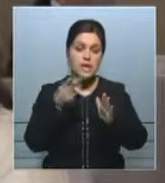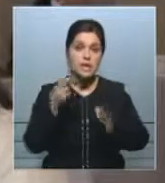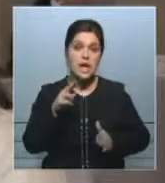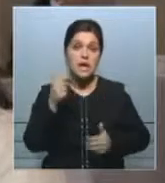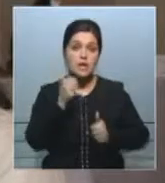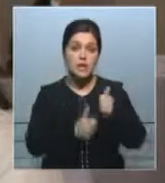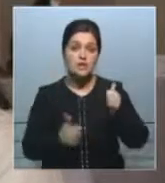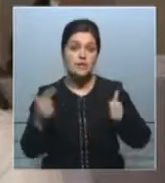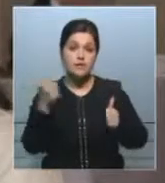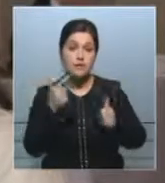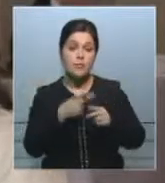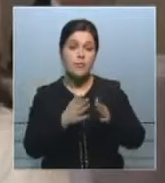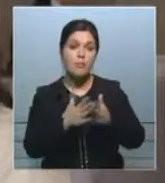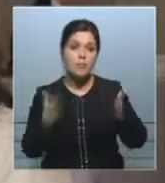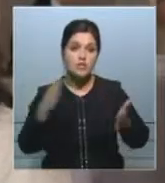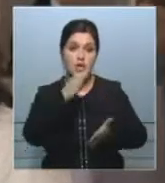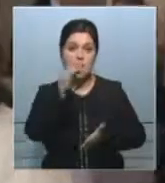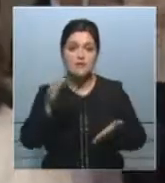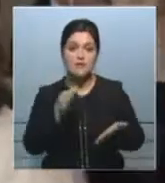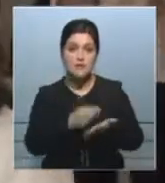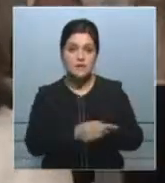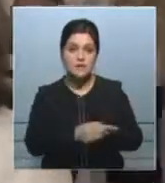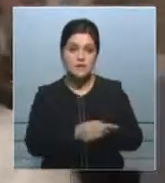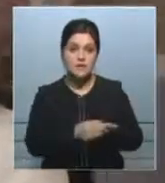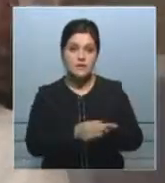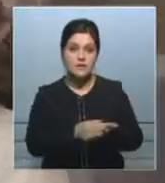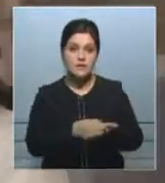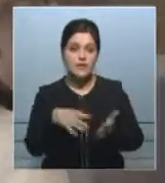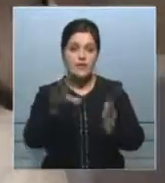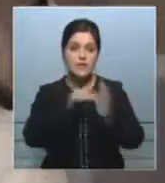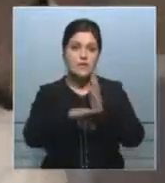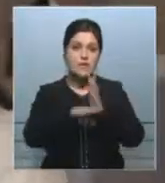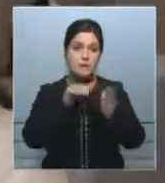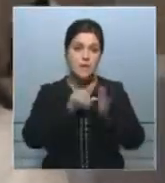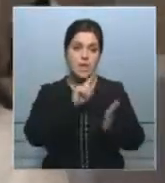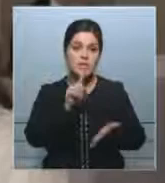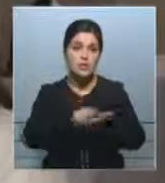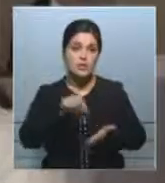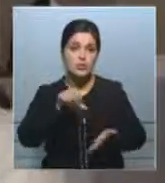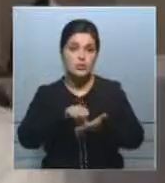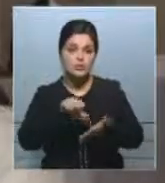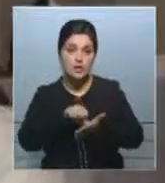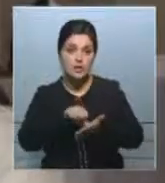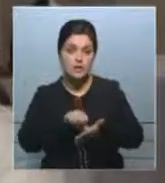это большая ответственность и считая и все избиратели должны участвовать на этих выборах